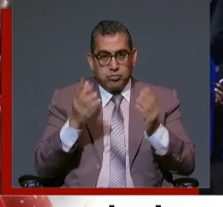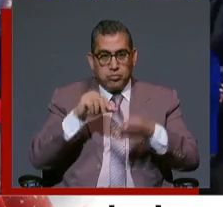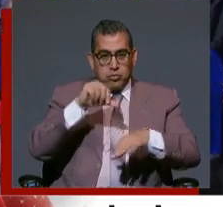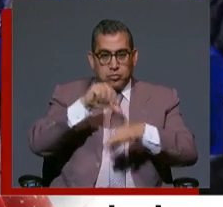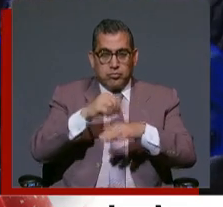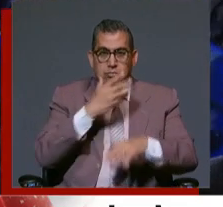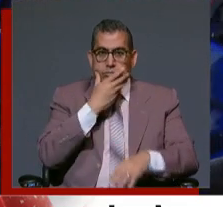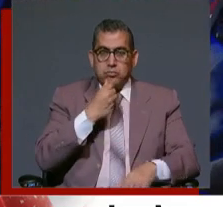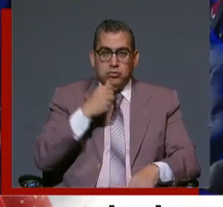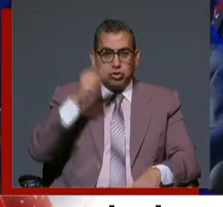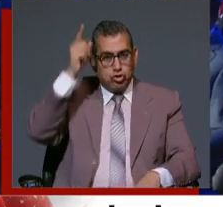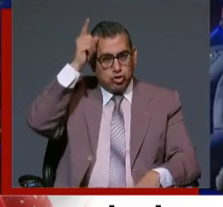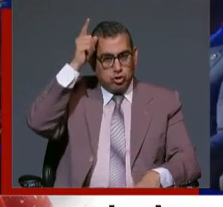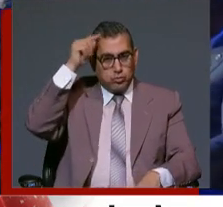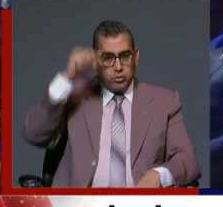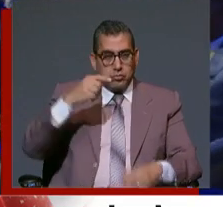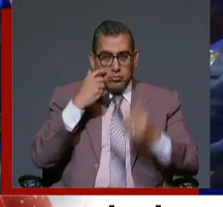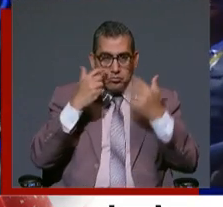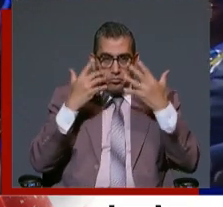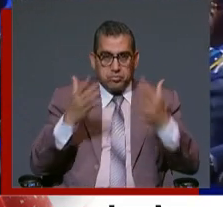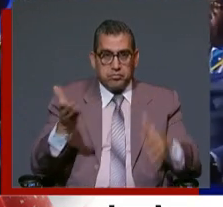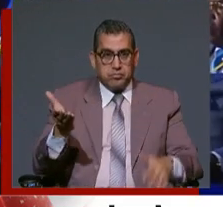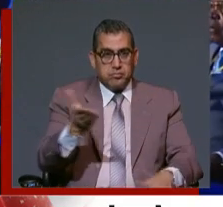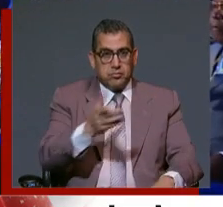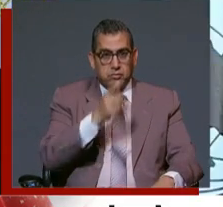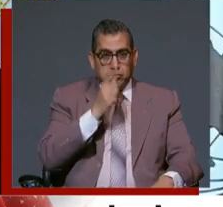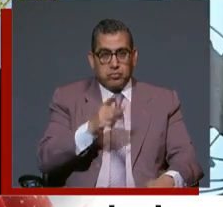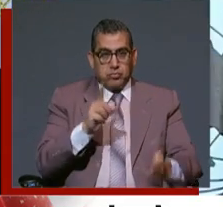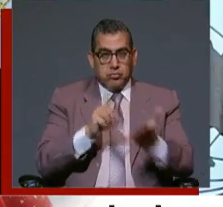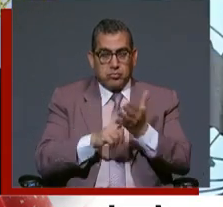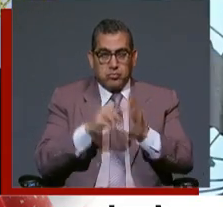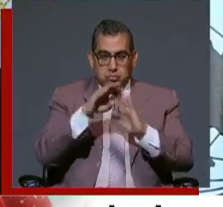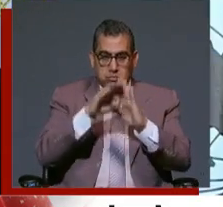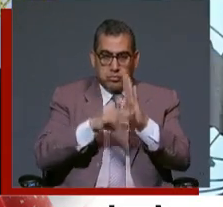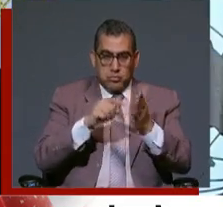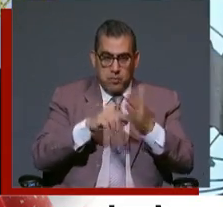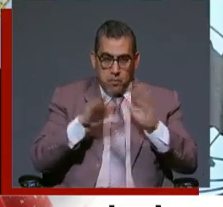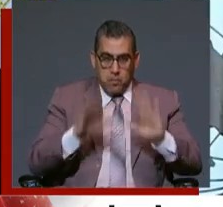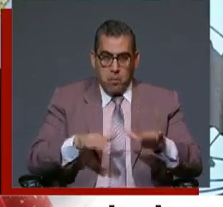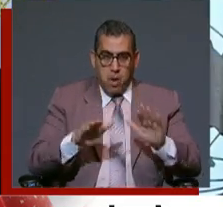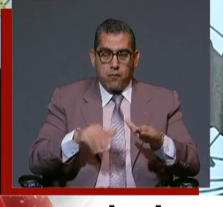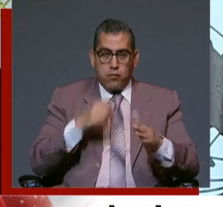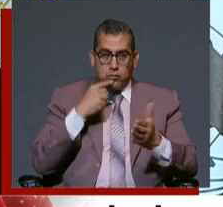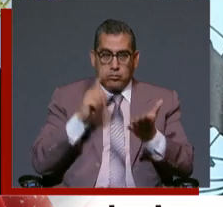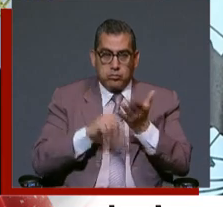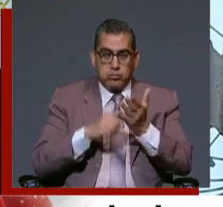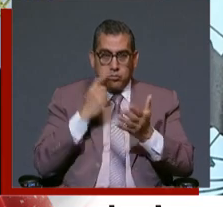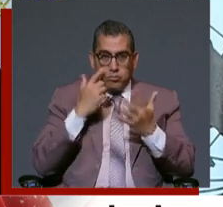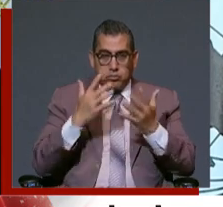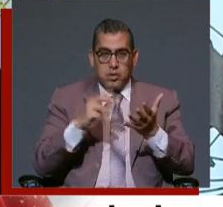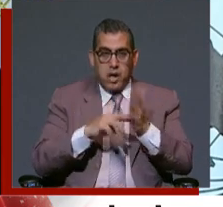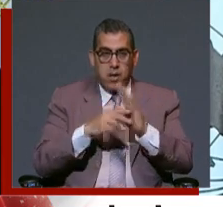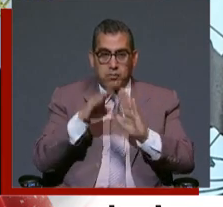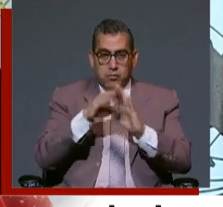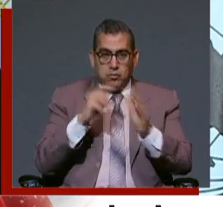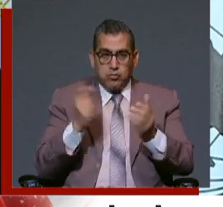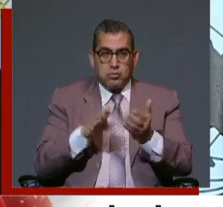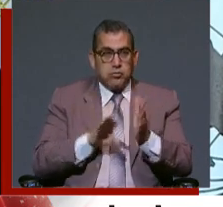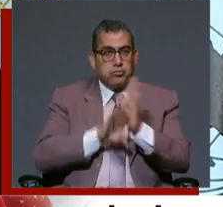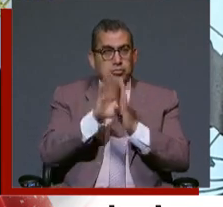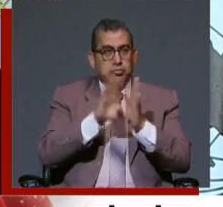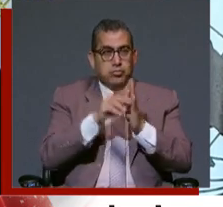مدينة شرم الشيخ، في ظروف لا زالت مطبوعة بانخفاض في وتيرة النمو